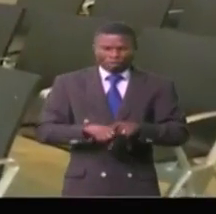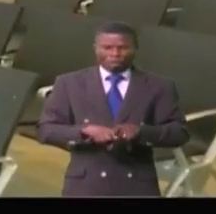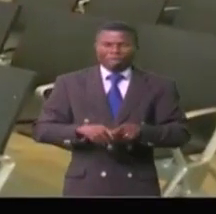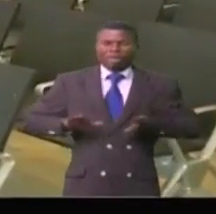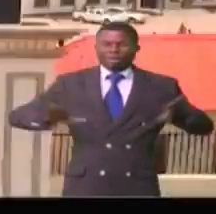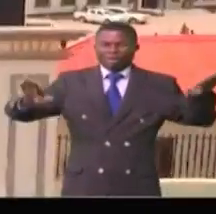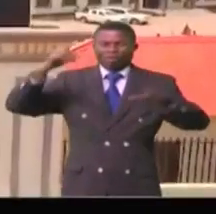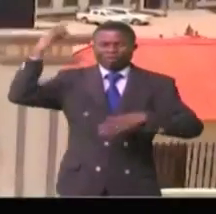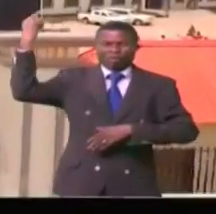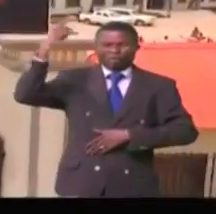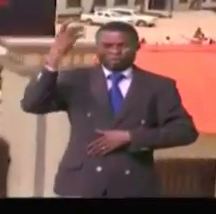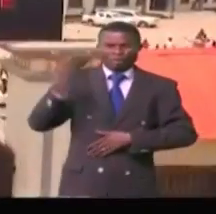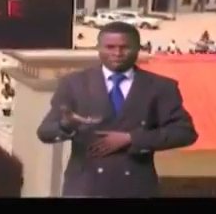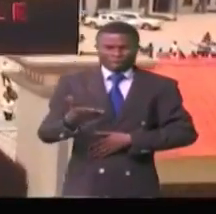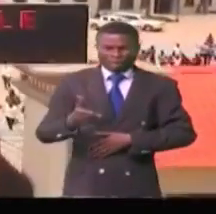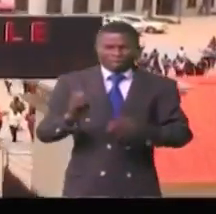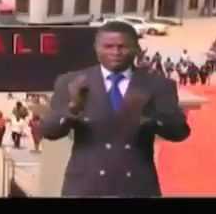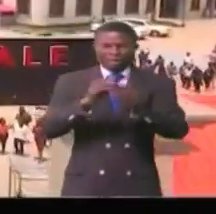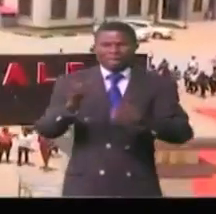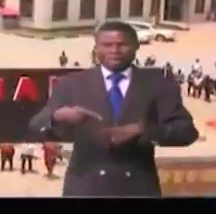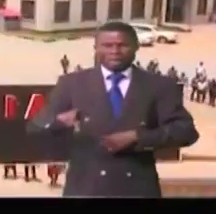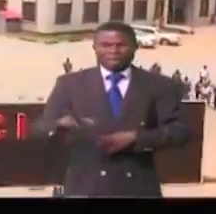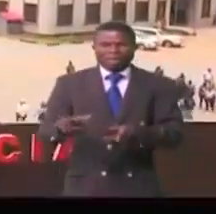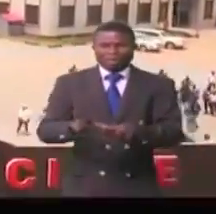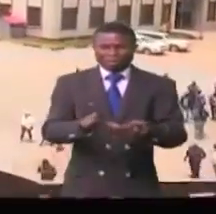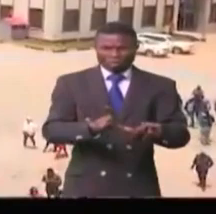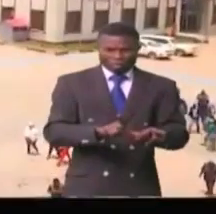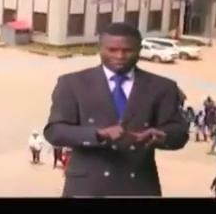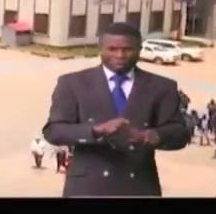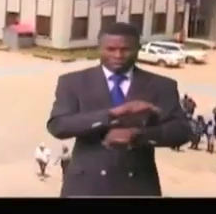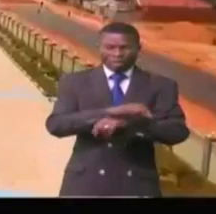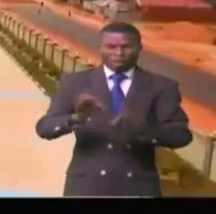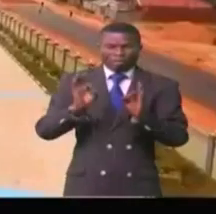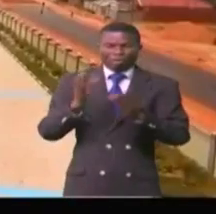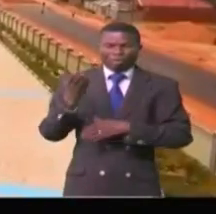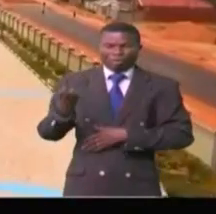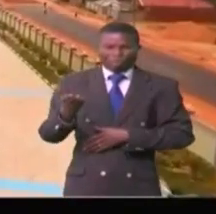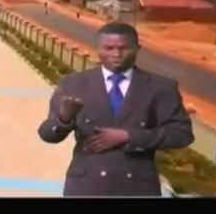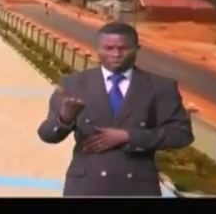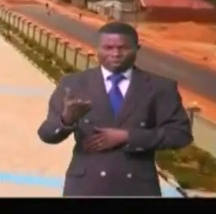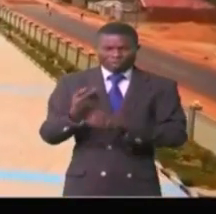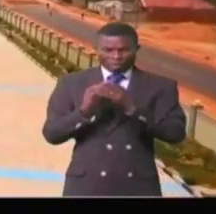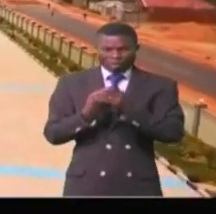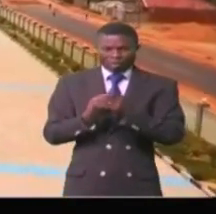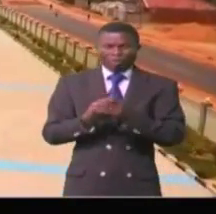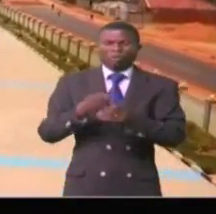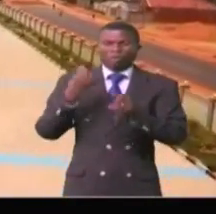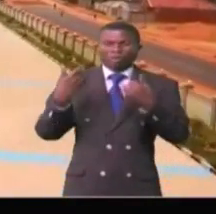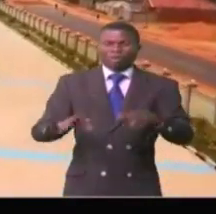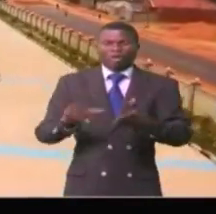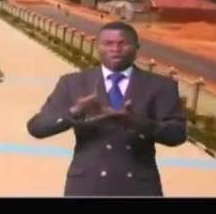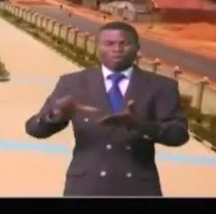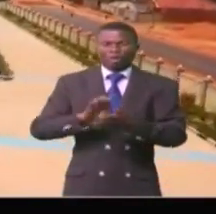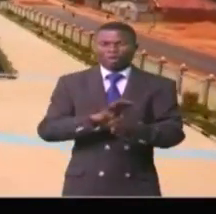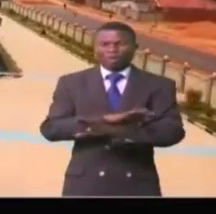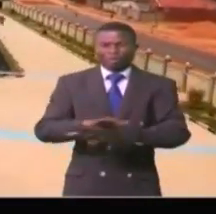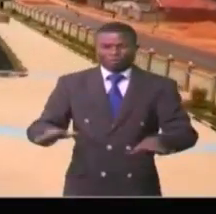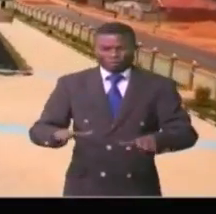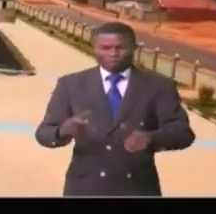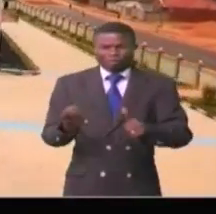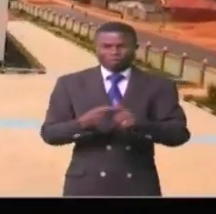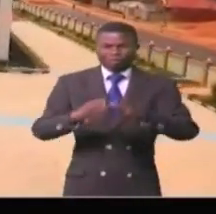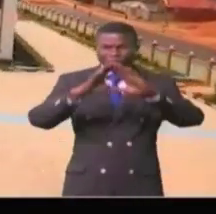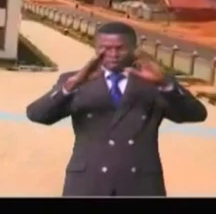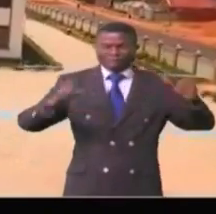vols internationaux. L'Assemblée provinciale du Lwanaba a son nouveau siège, mettant ainsi fin à son statut de locataire. Il s'agit d'un